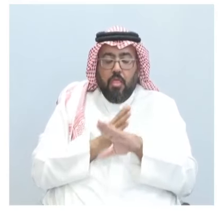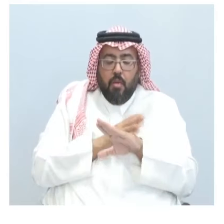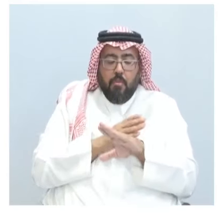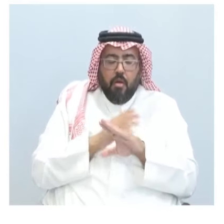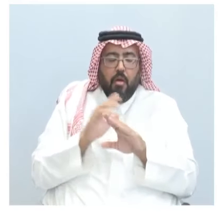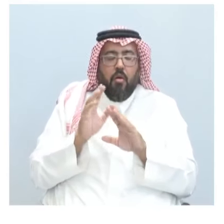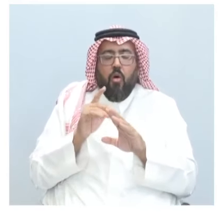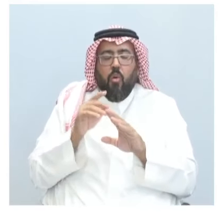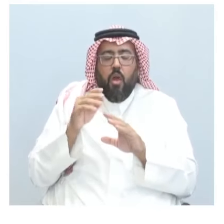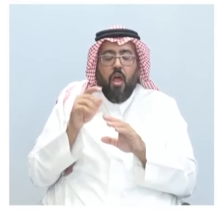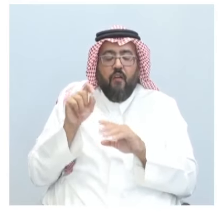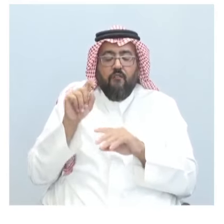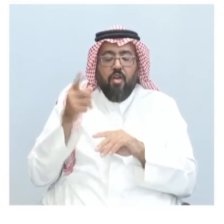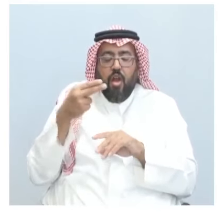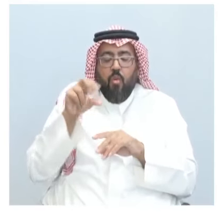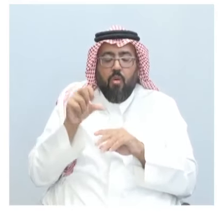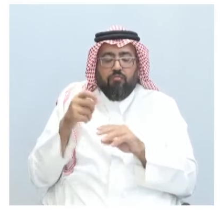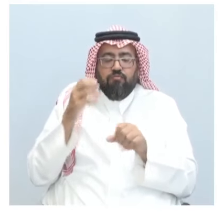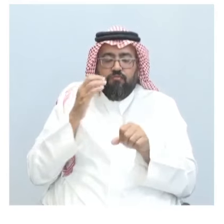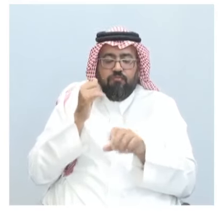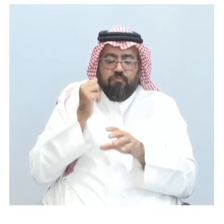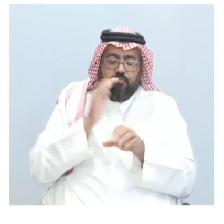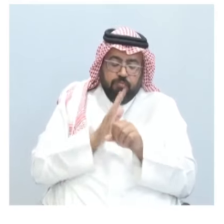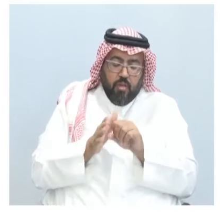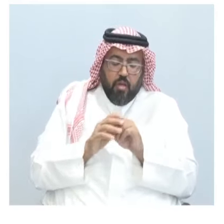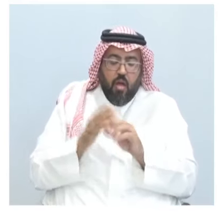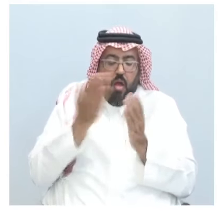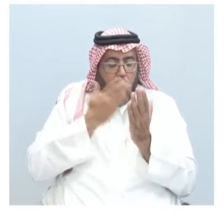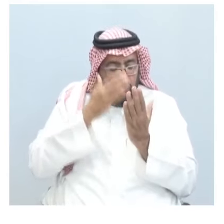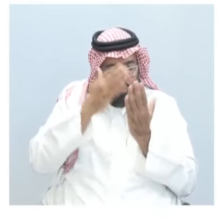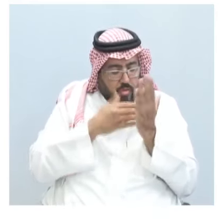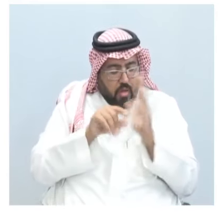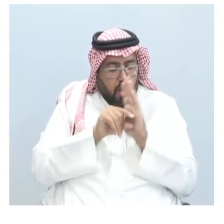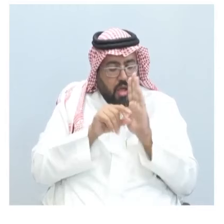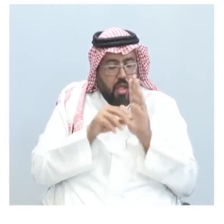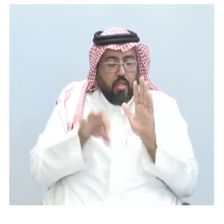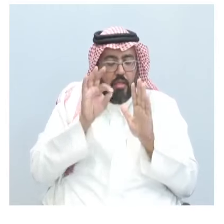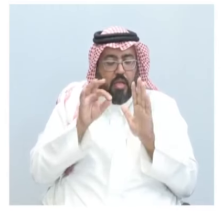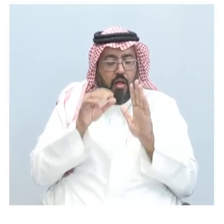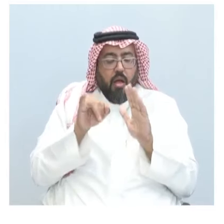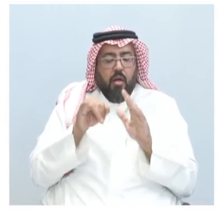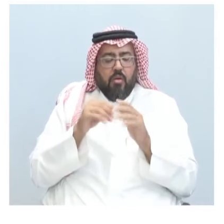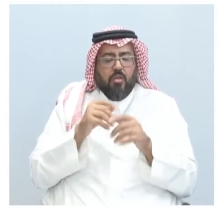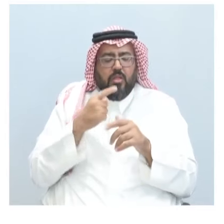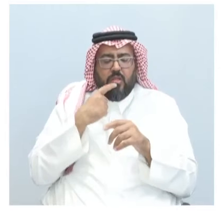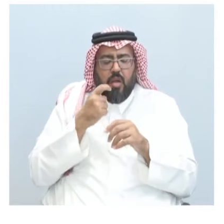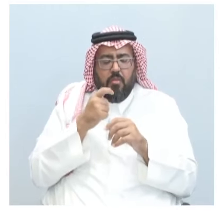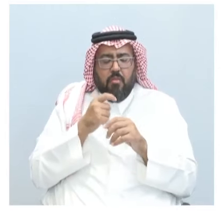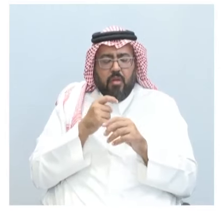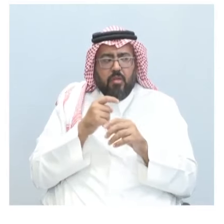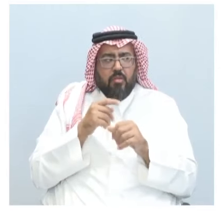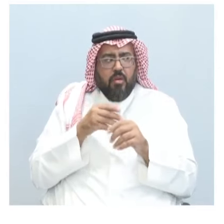فرعون كذلك اقرا الايات بتمعن واستخرج منها المحن التي مر بها